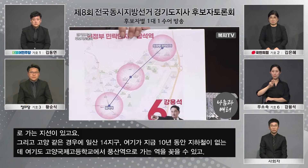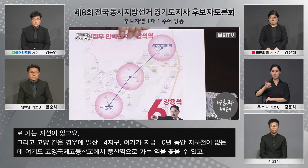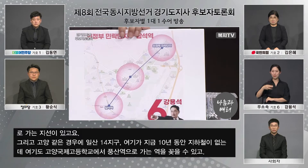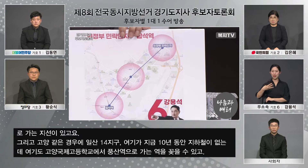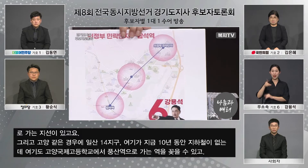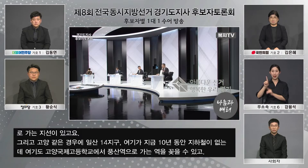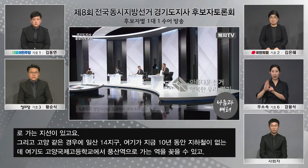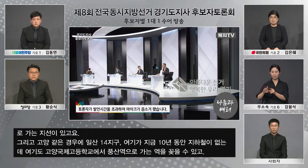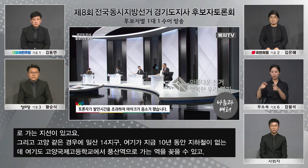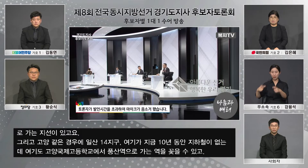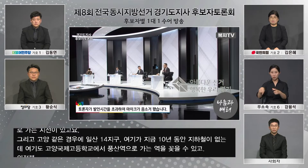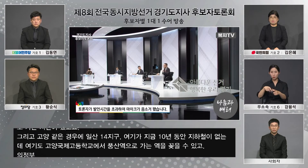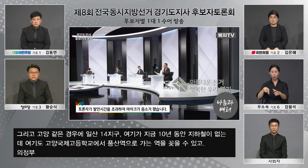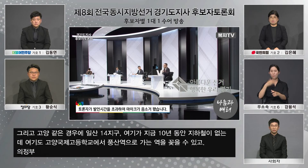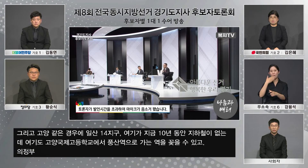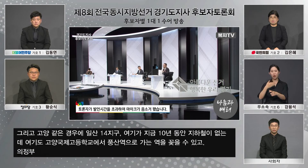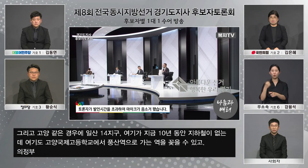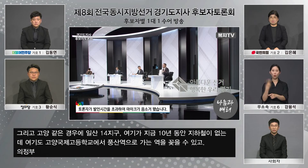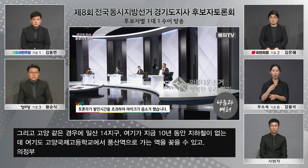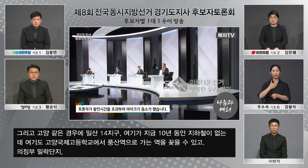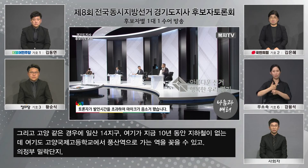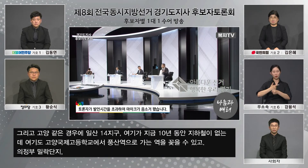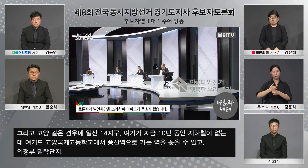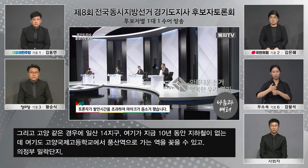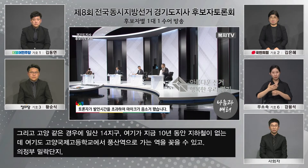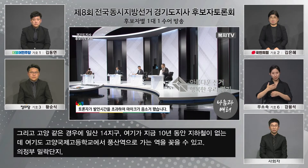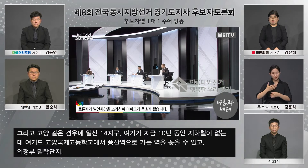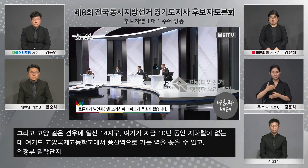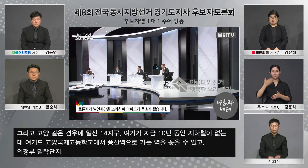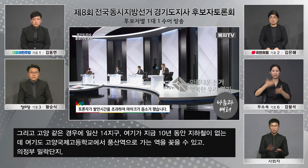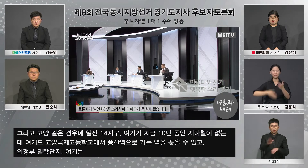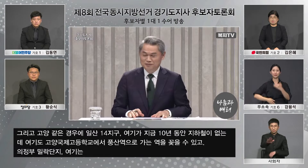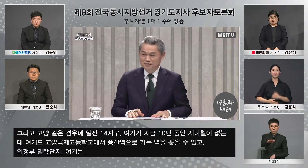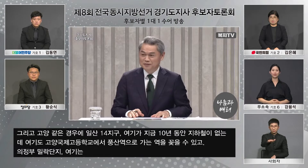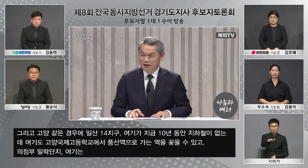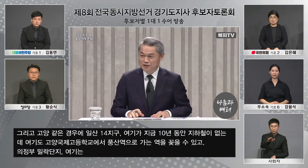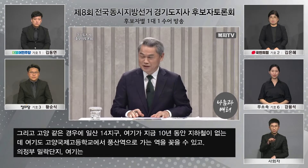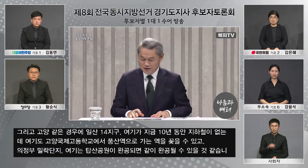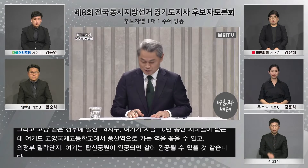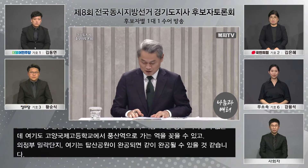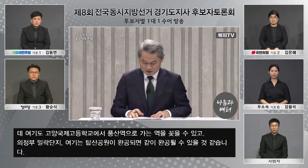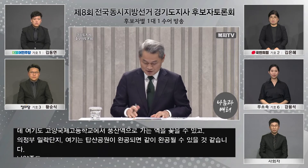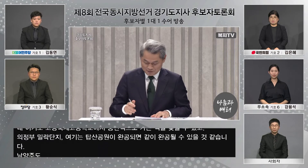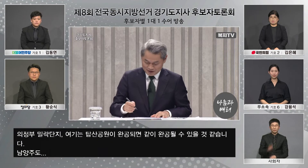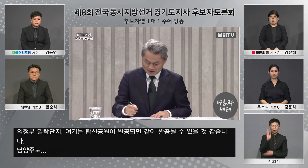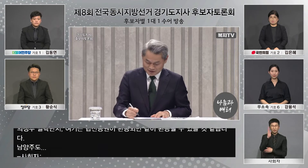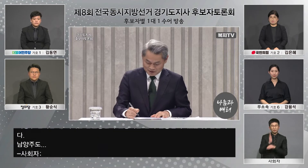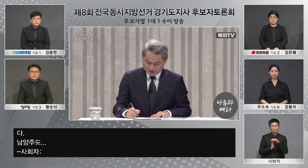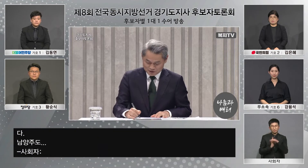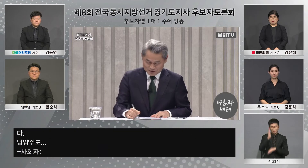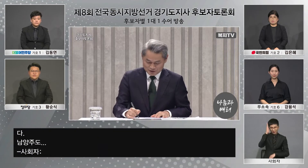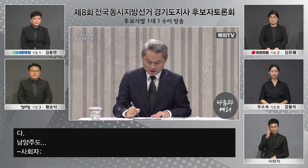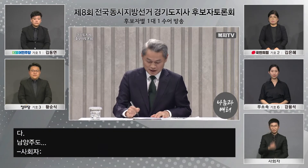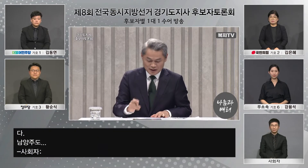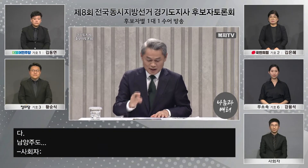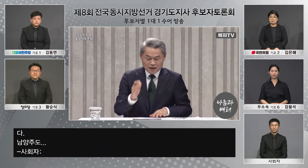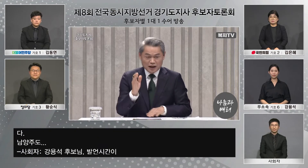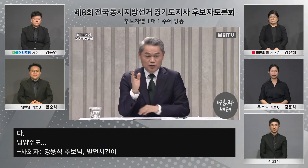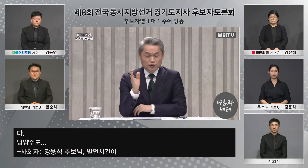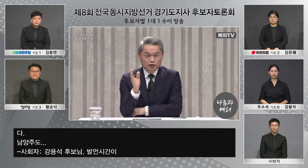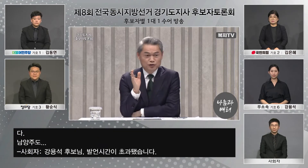완공될 수 있을 것 같습니다. 남양주도 별내동 카페. 자, 강용석 후보님 발언 시간이 추가돼서 마이크가